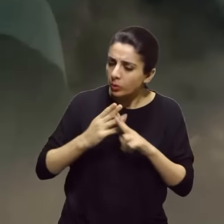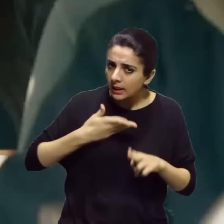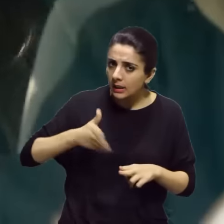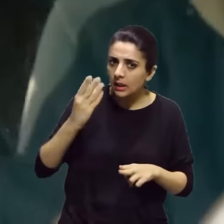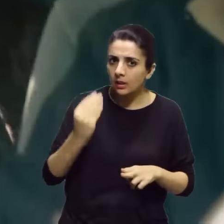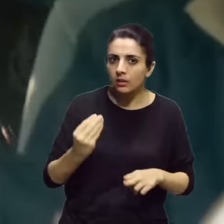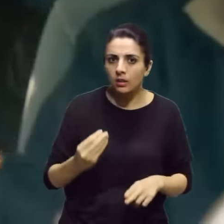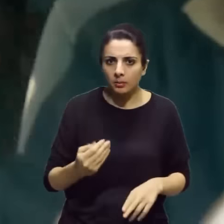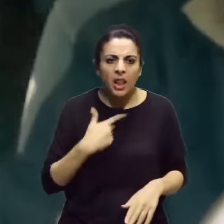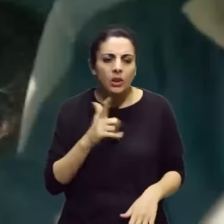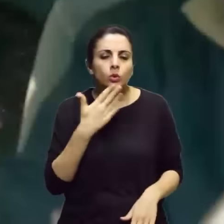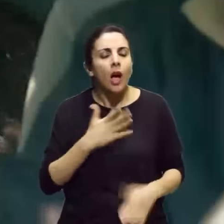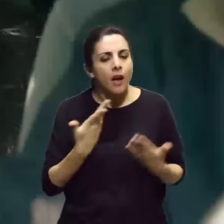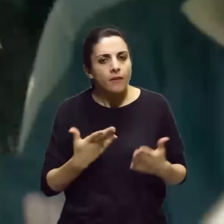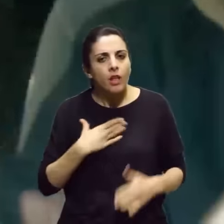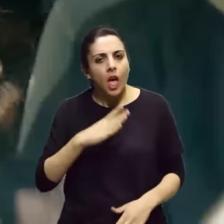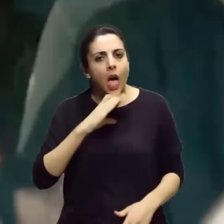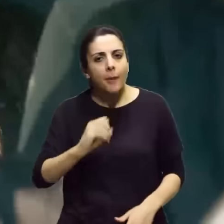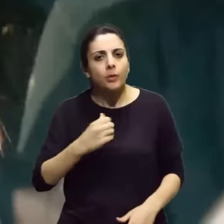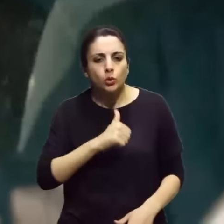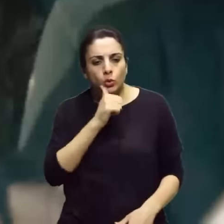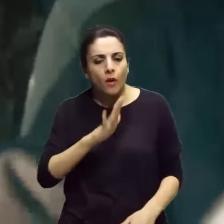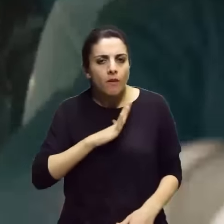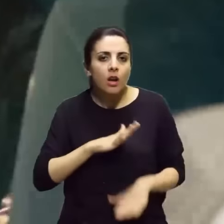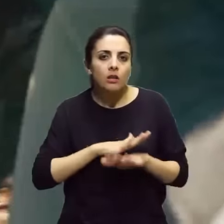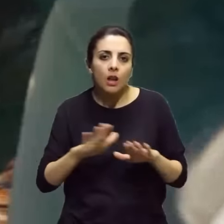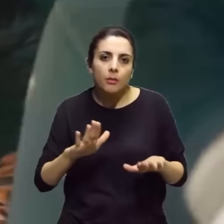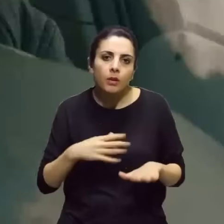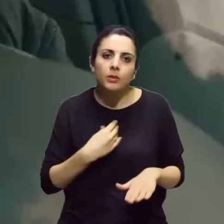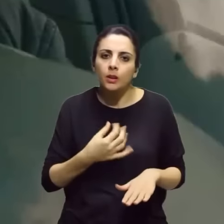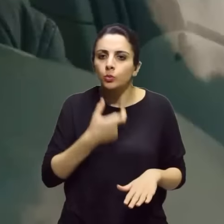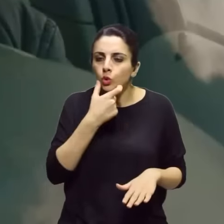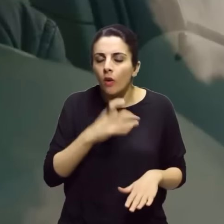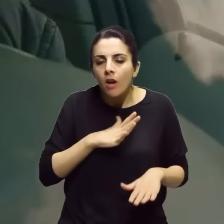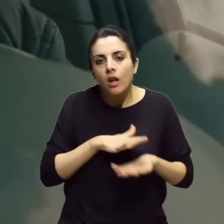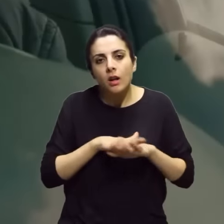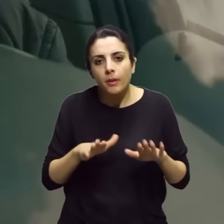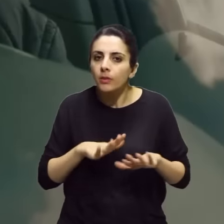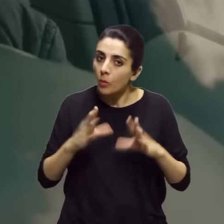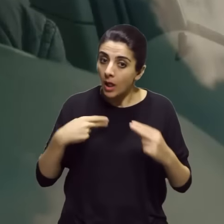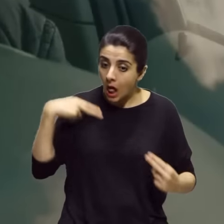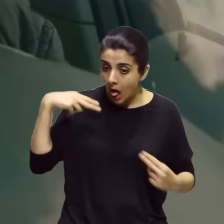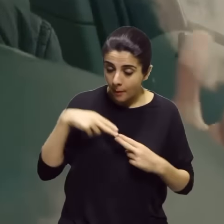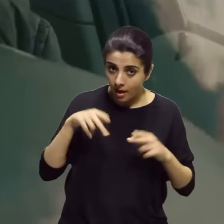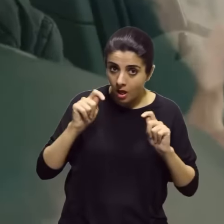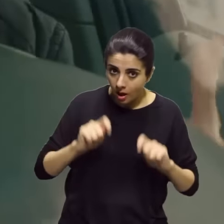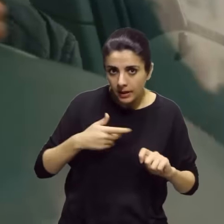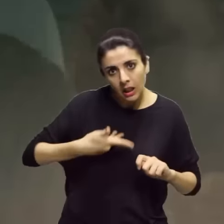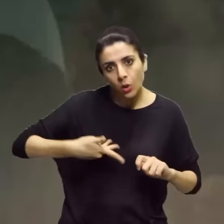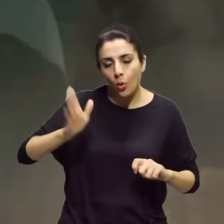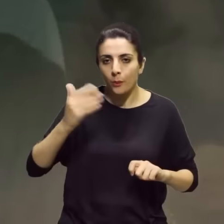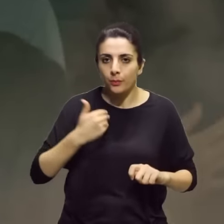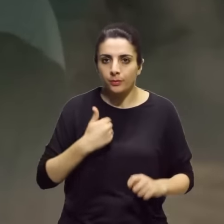biz. Benim de öyle bir şeye ihtiyacım yok. Suyum var çantamda, bisküvi de var. E tamam o zaman. Kemerleri bağlıyoruz,